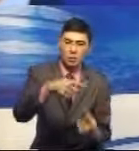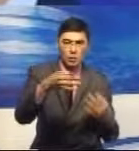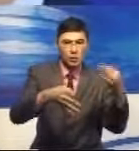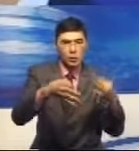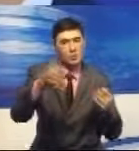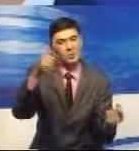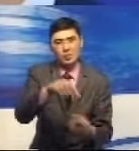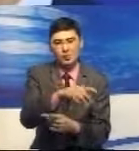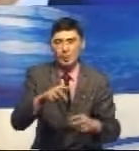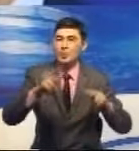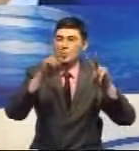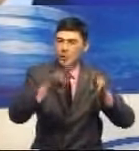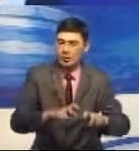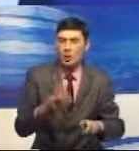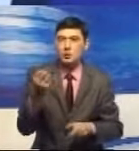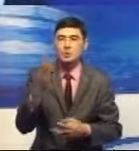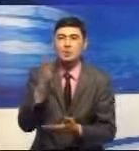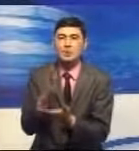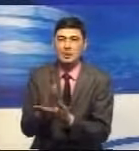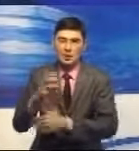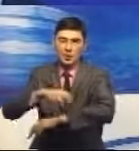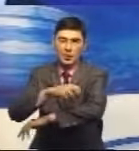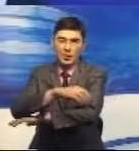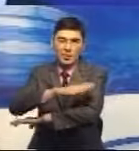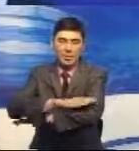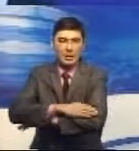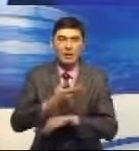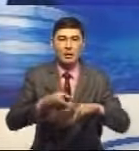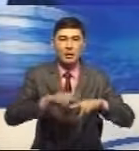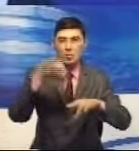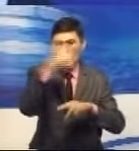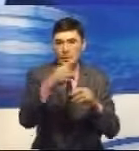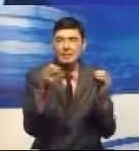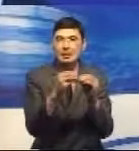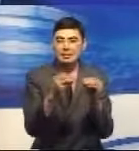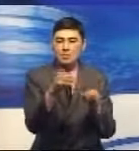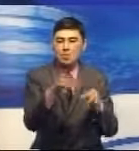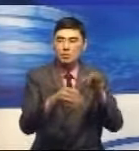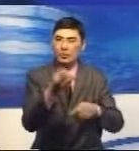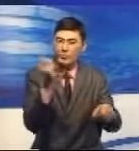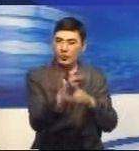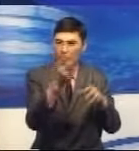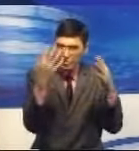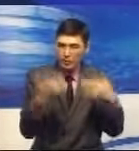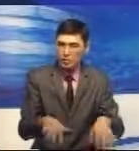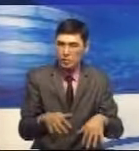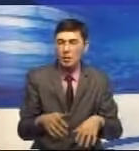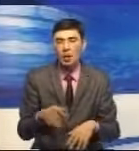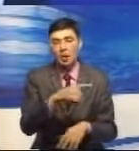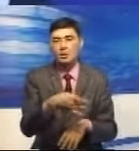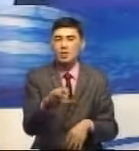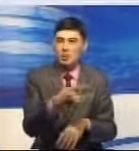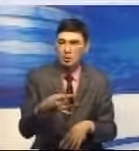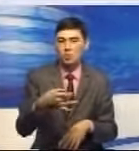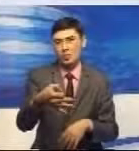Бұдан бөлік тәртіптік комиссия деген бар. Биыл 10 судьяны жұмыстан босаттық. Олардың барлығы аудан қала деңгейіндегі судьялар.